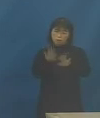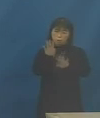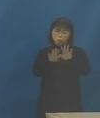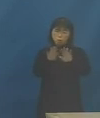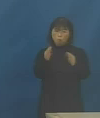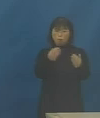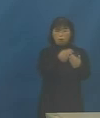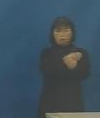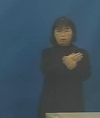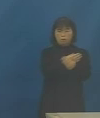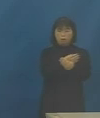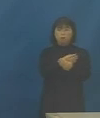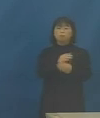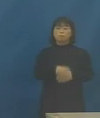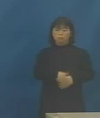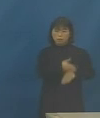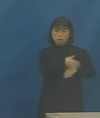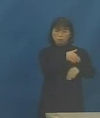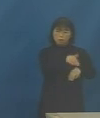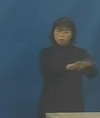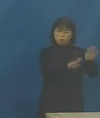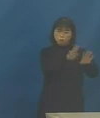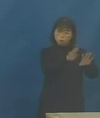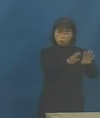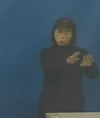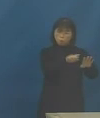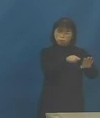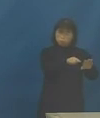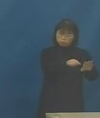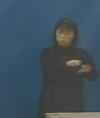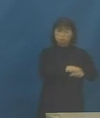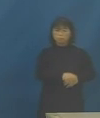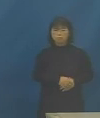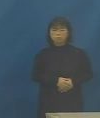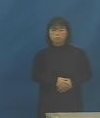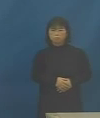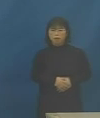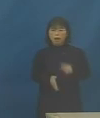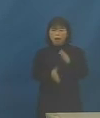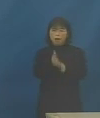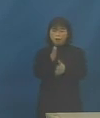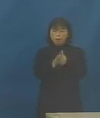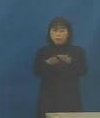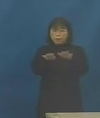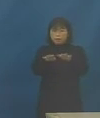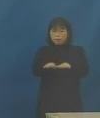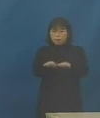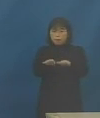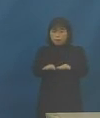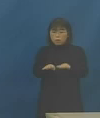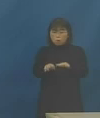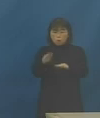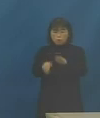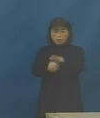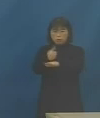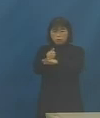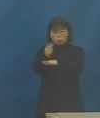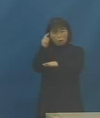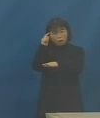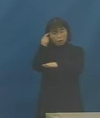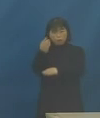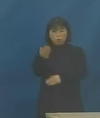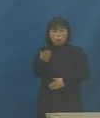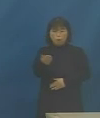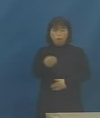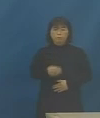しお隣島根県で動きがあるような報道もありますので改めて意見時点での知事のお考えを伺えればと